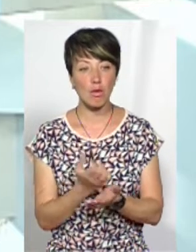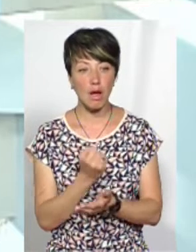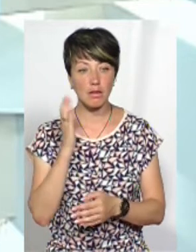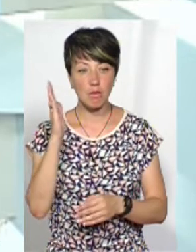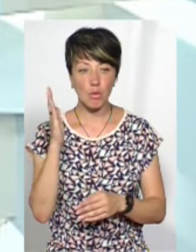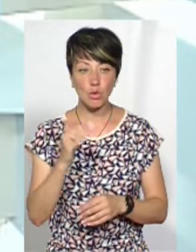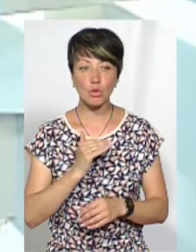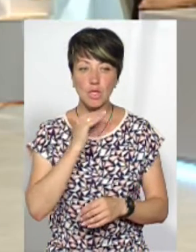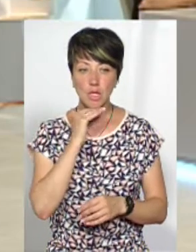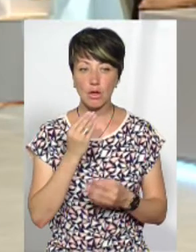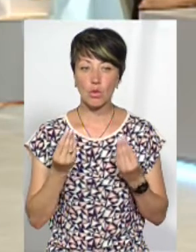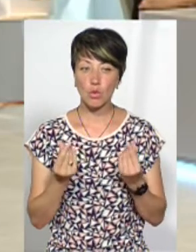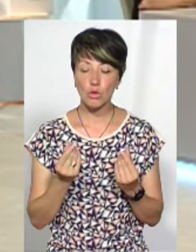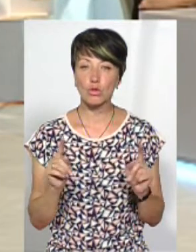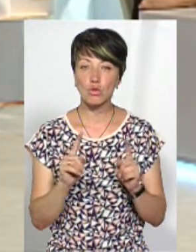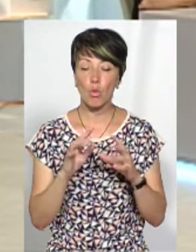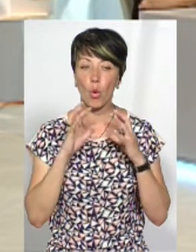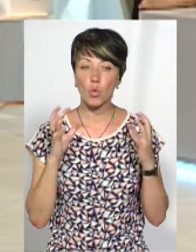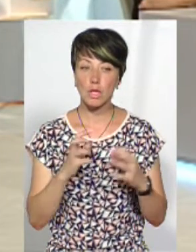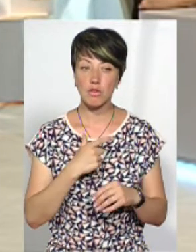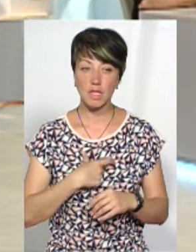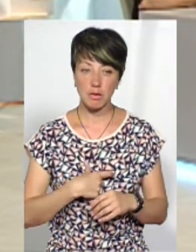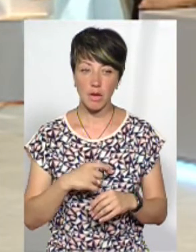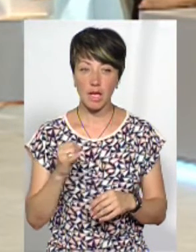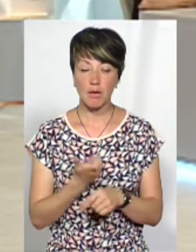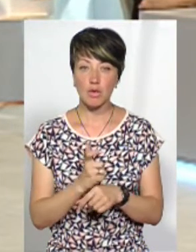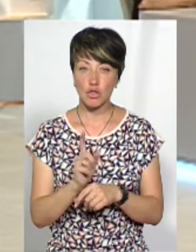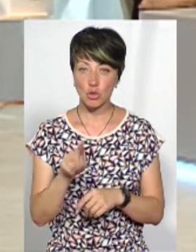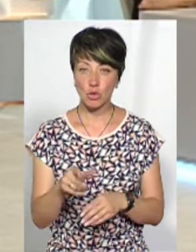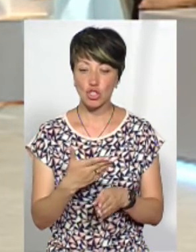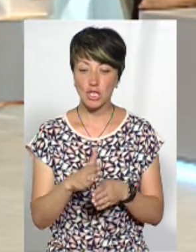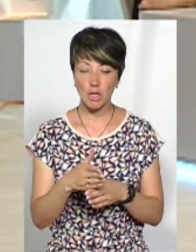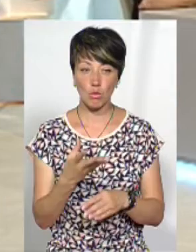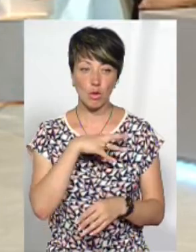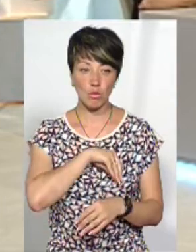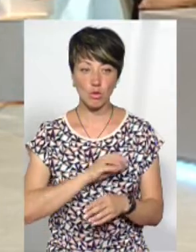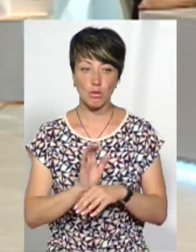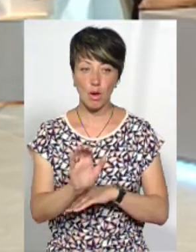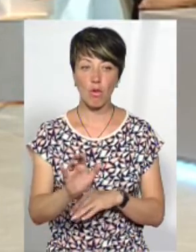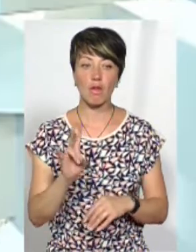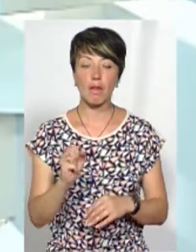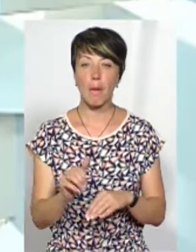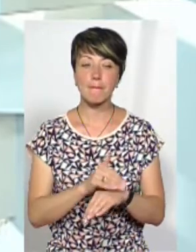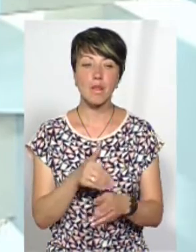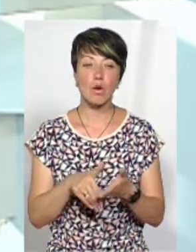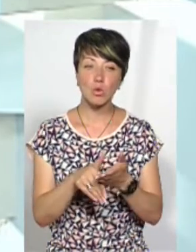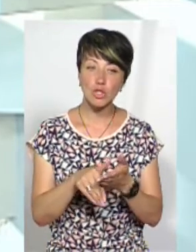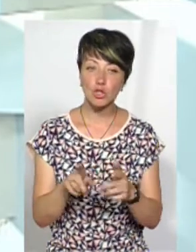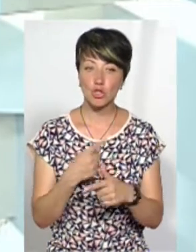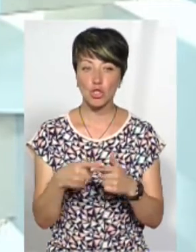в майбутньому достатньо коштів для того, щоб утримувати себе і більше того, частину прибутку спрямовувати на благодійні